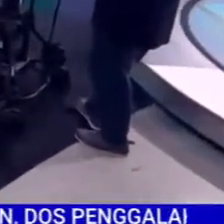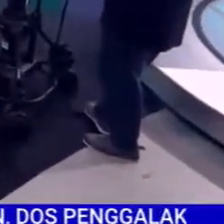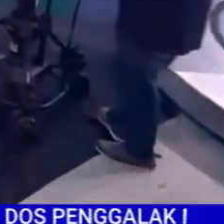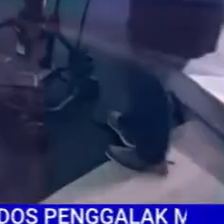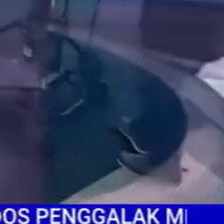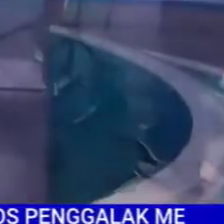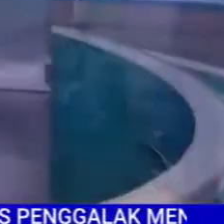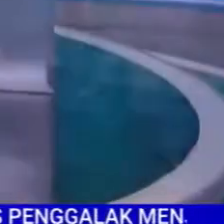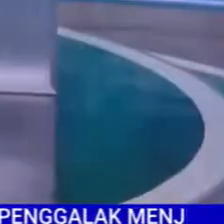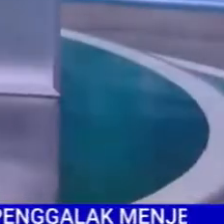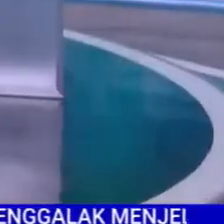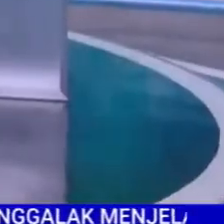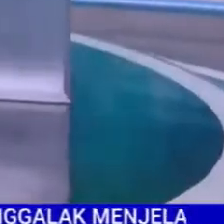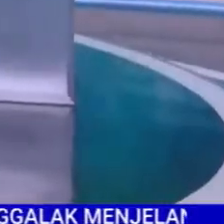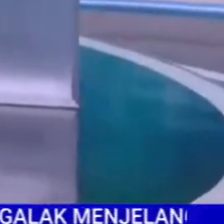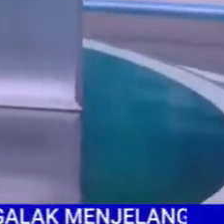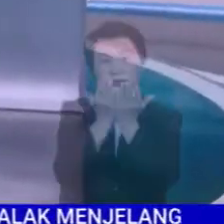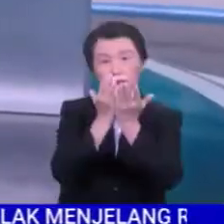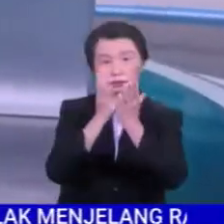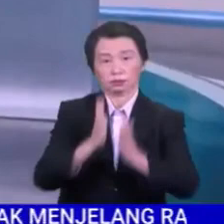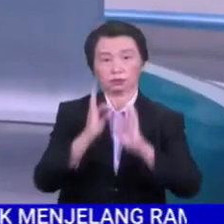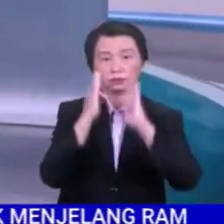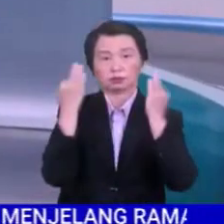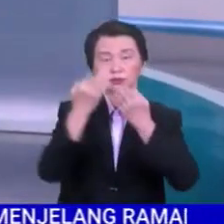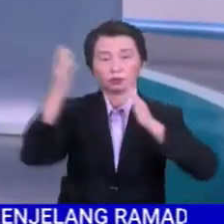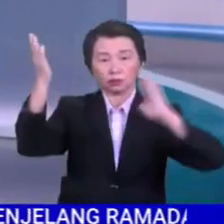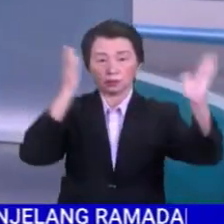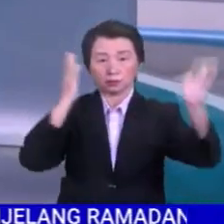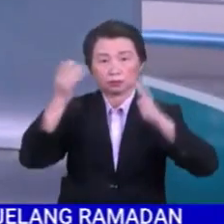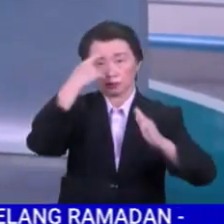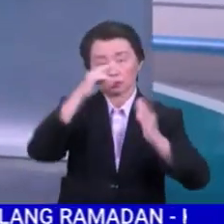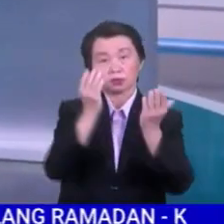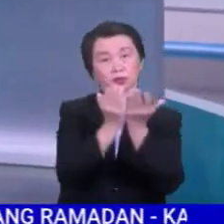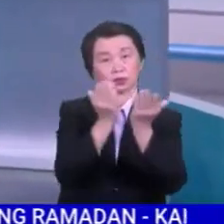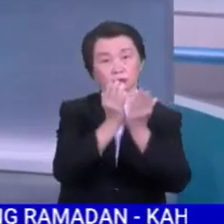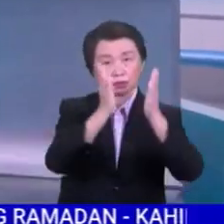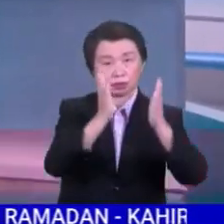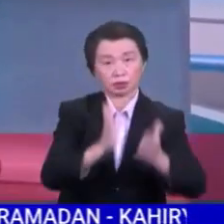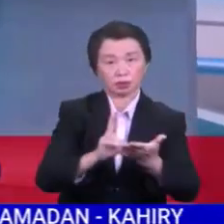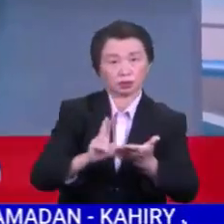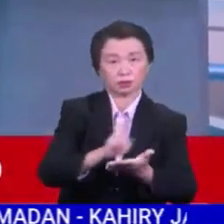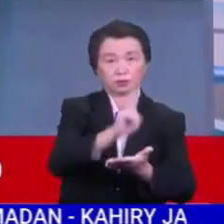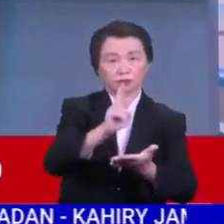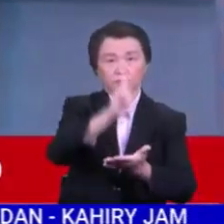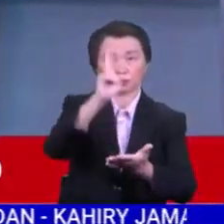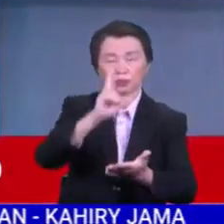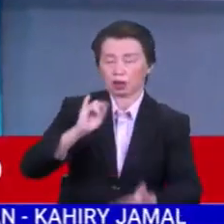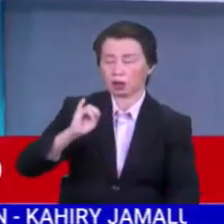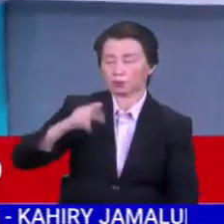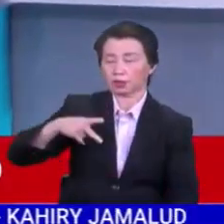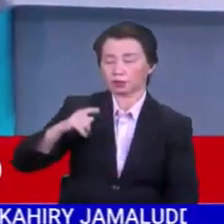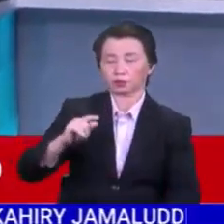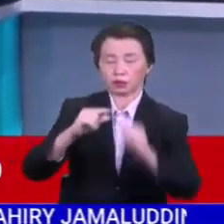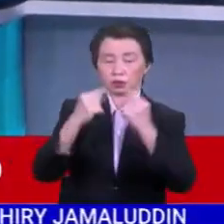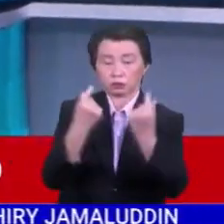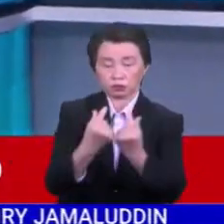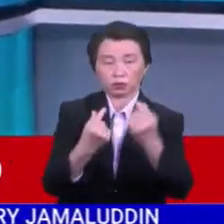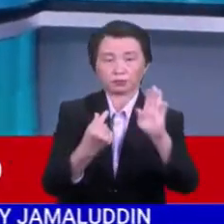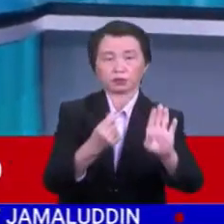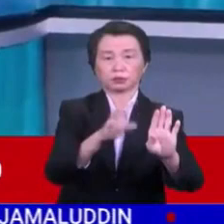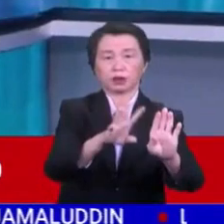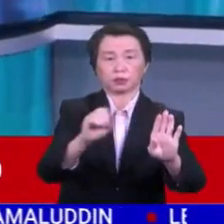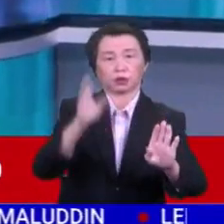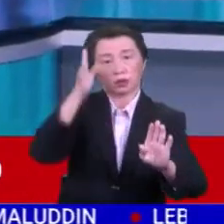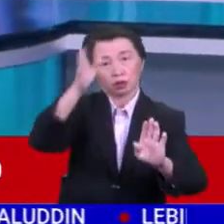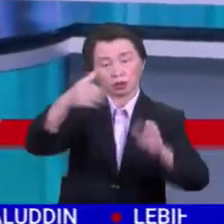Permohonan pakej peranti siswa keluarga Malaysia khusus untuk pelajar Institut Pengajian Tinggi IPT daripada golongan B40